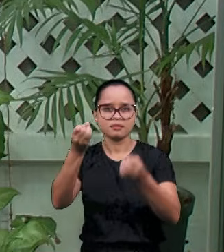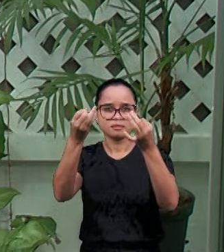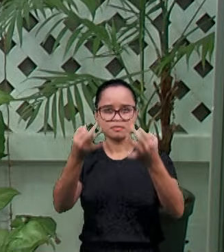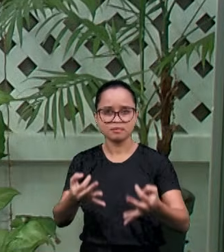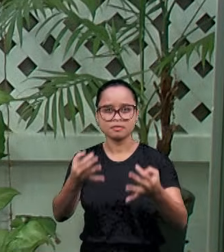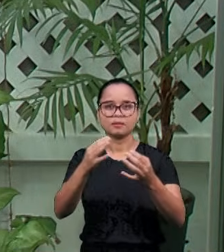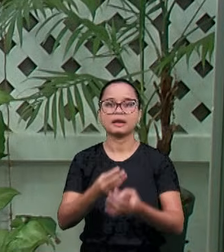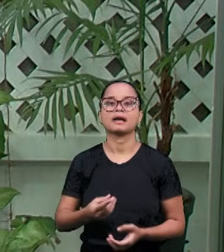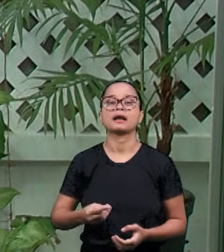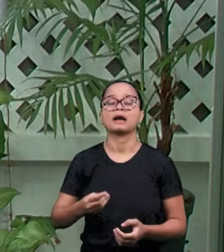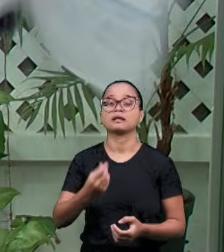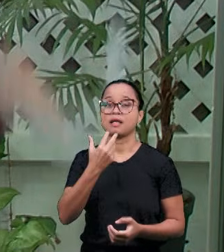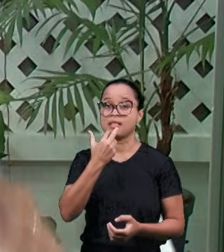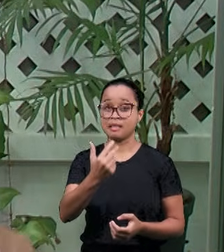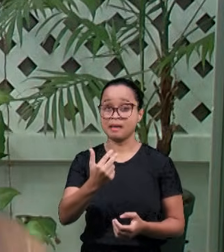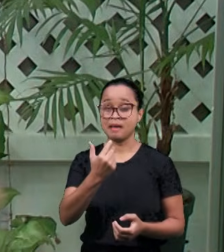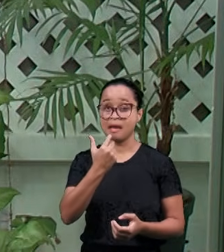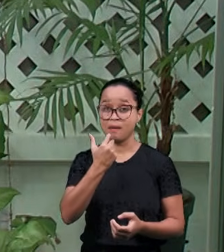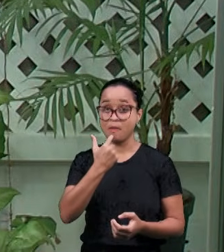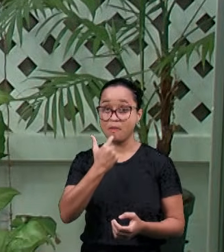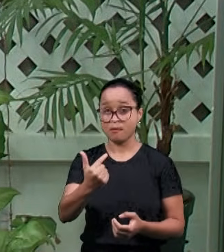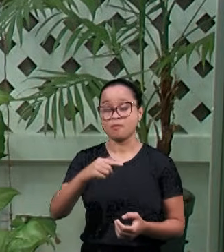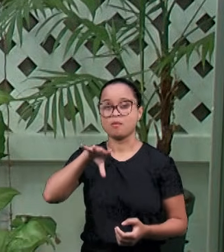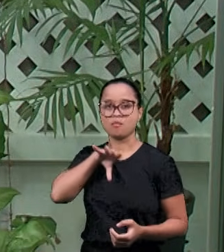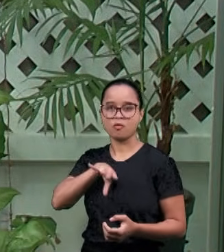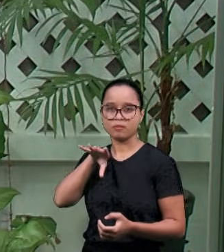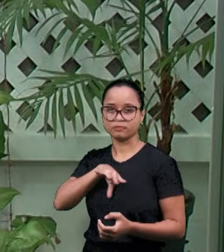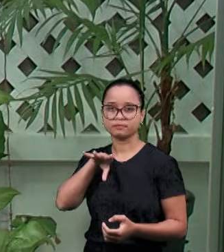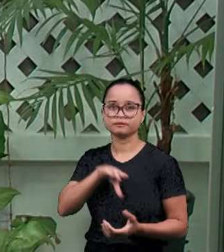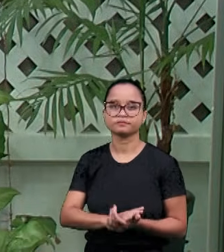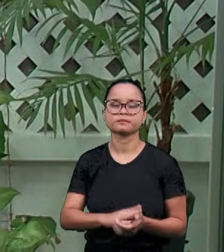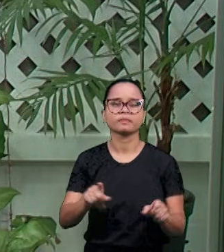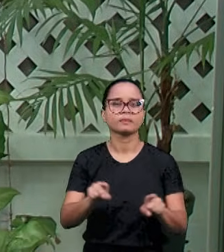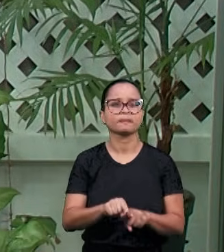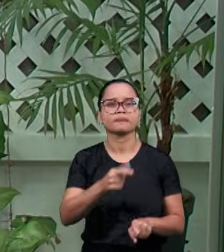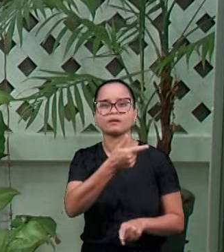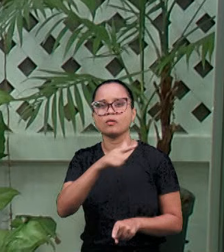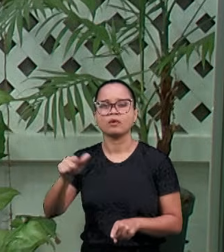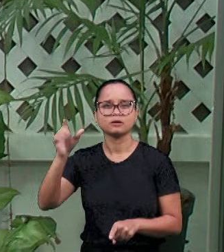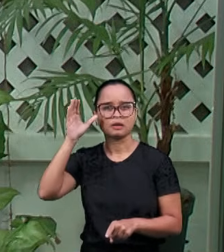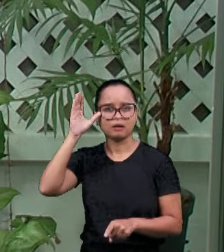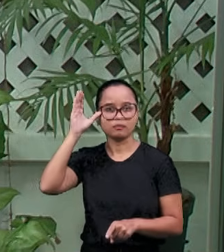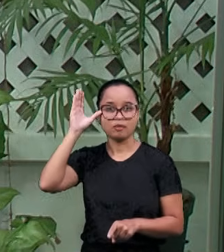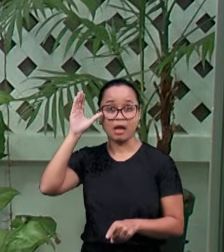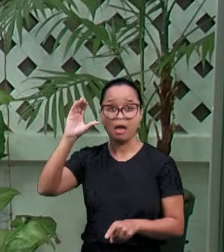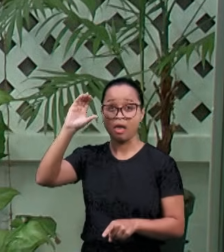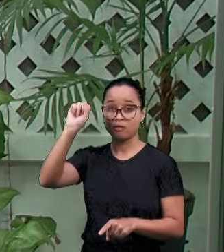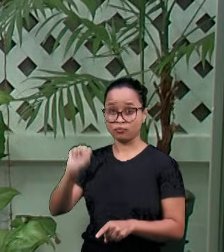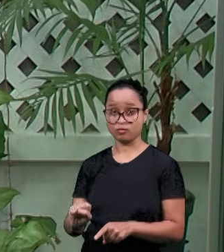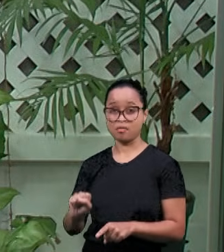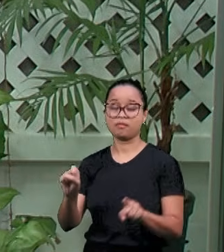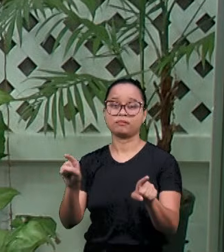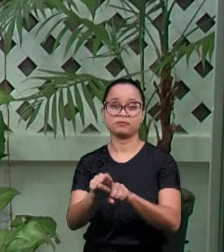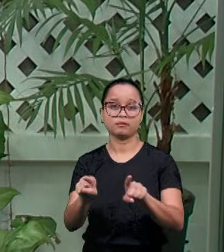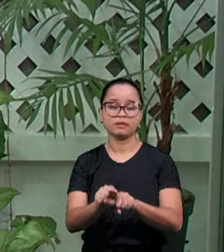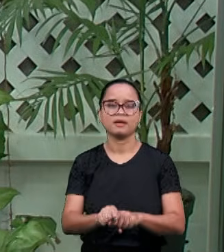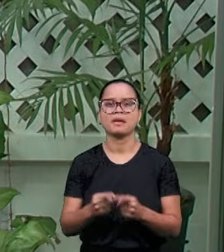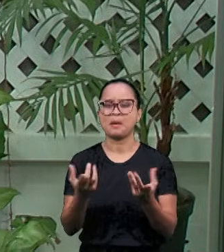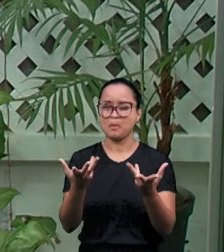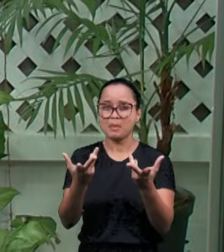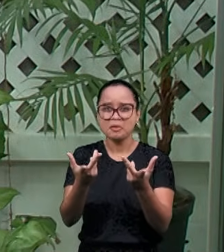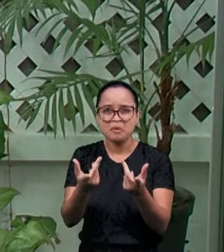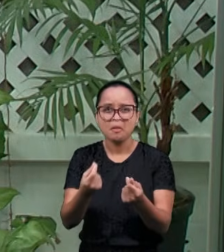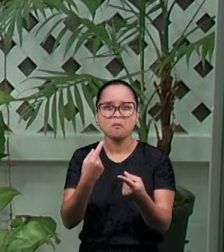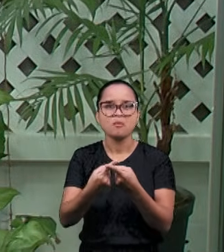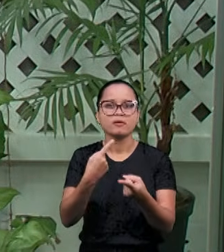donné par David Vieira, un témoignage d'une sœur de la Corée du Sud, émerveillée, une guérison que le Seigneur a opérée,